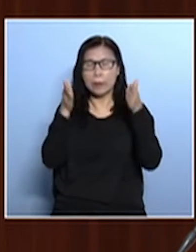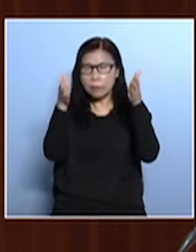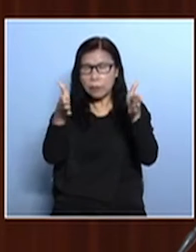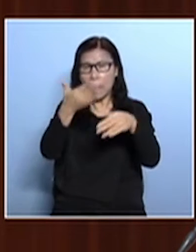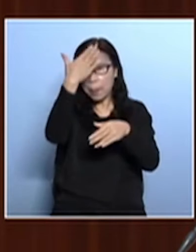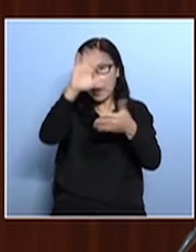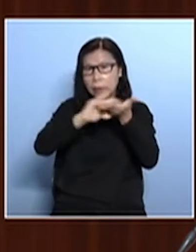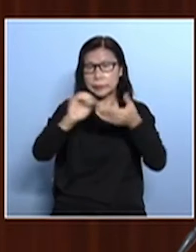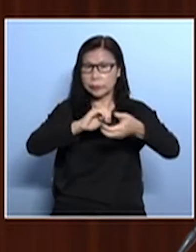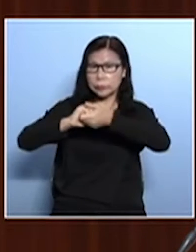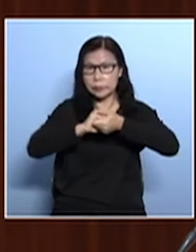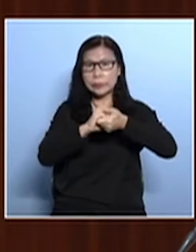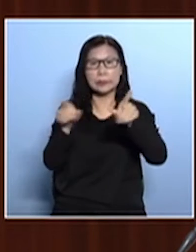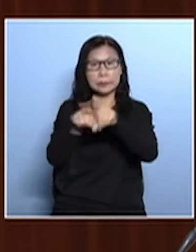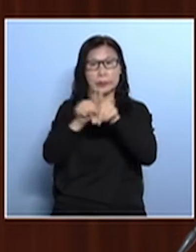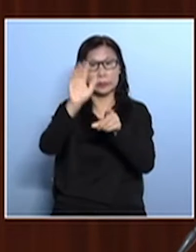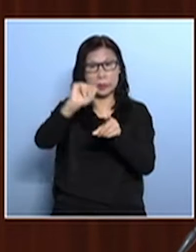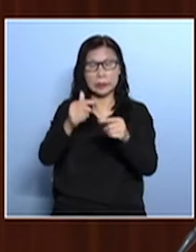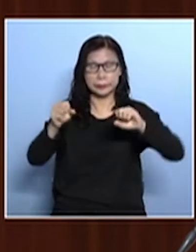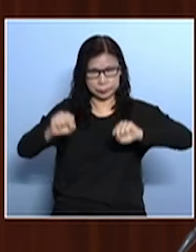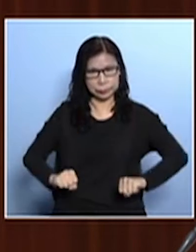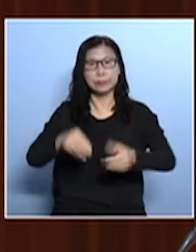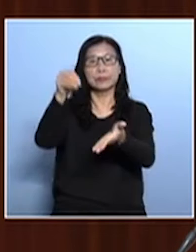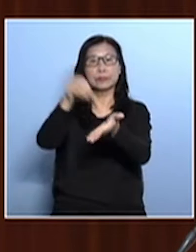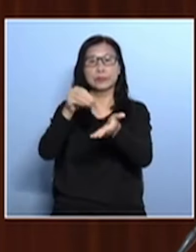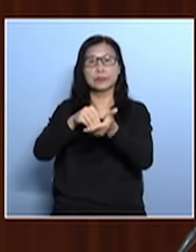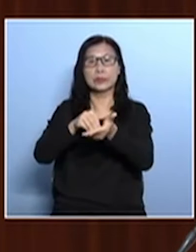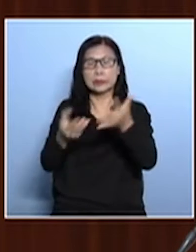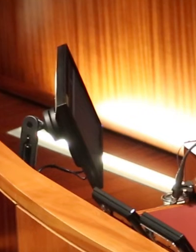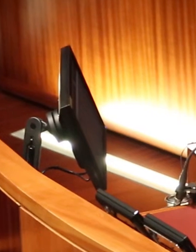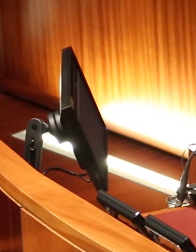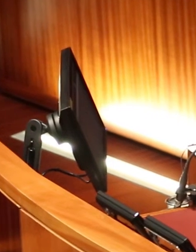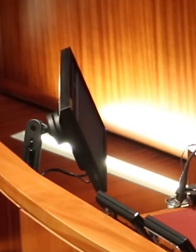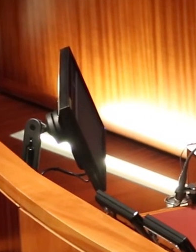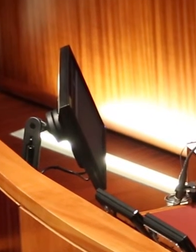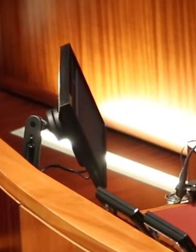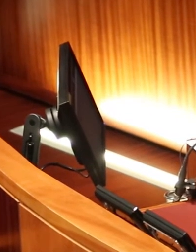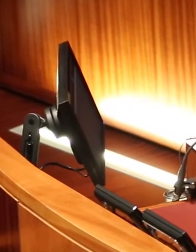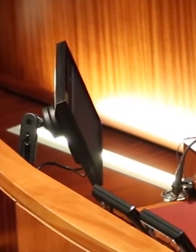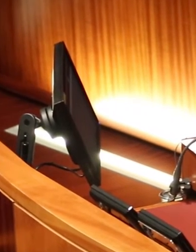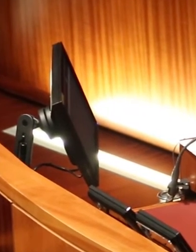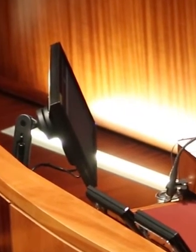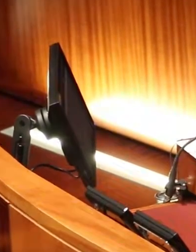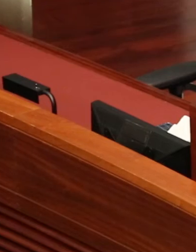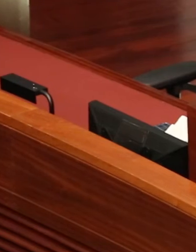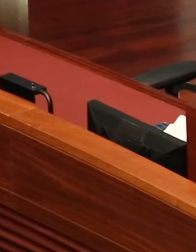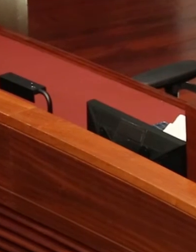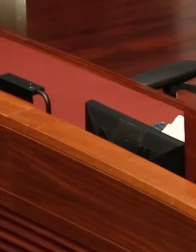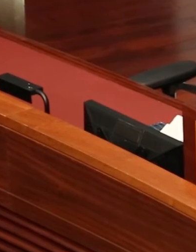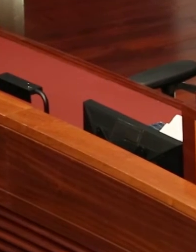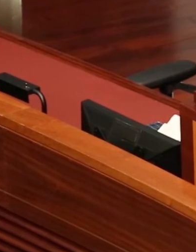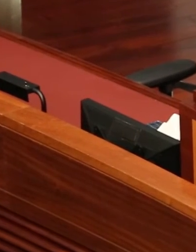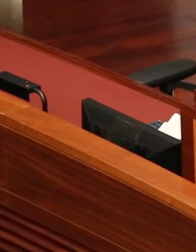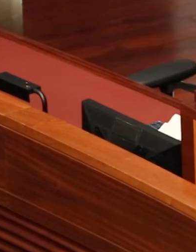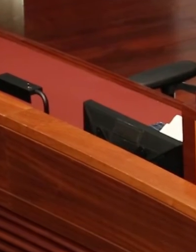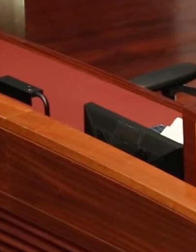方向，團結一致，我們一定可以再創輝煌。 特首林鄭月娥也提到，只要明確